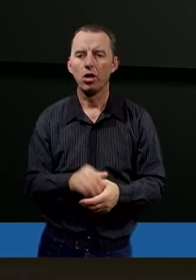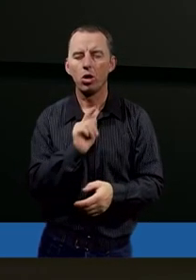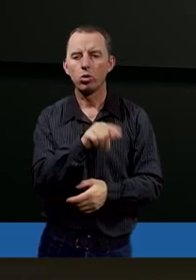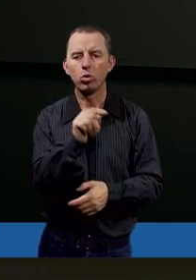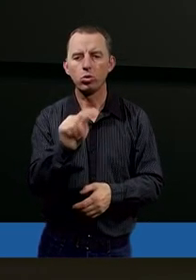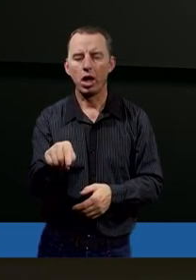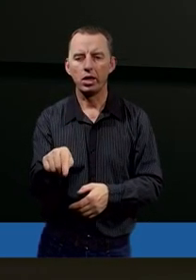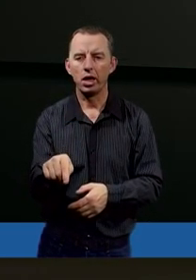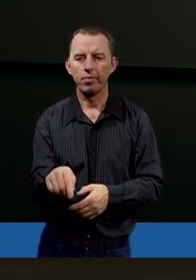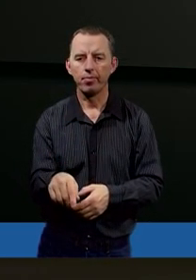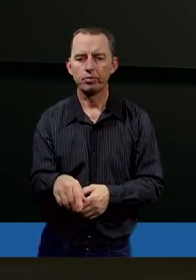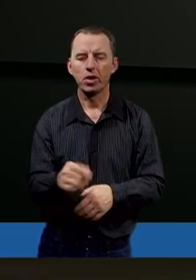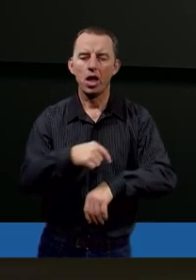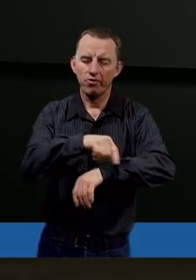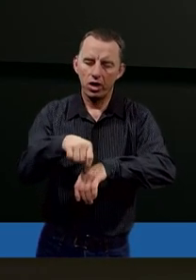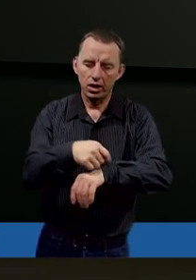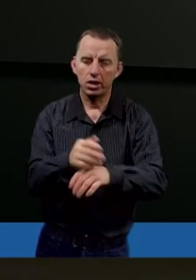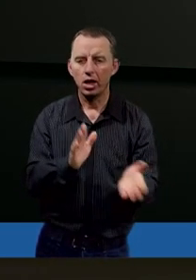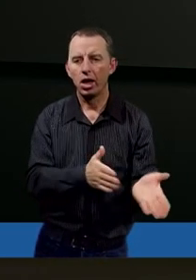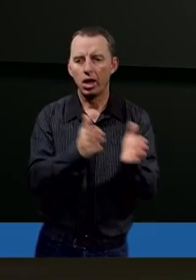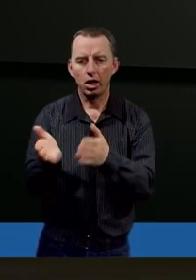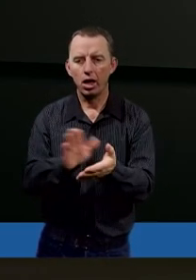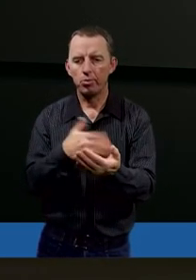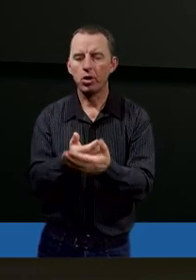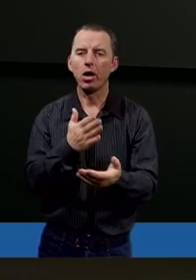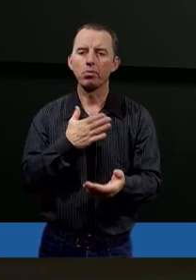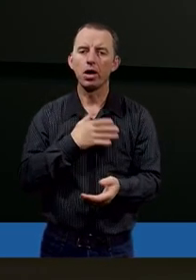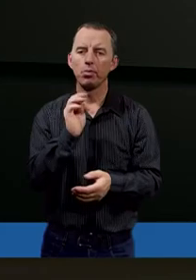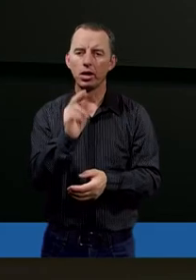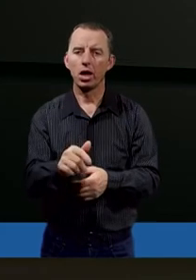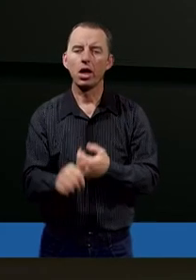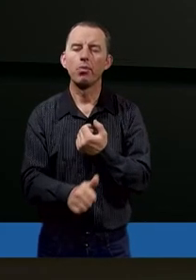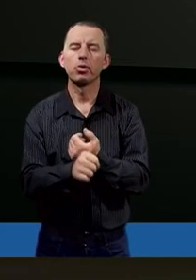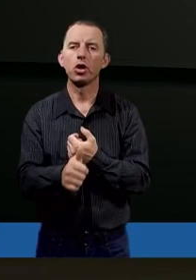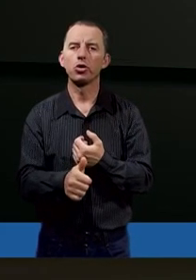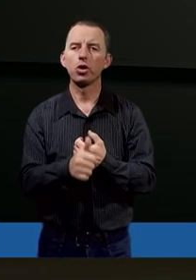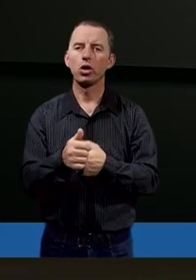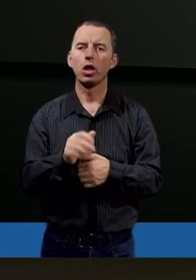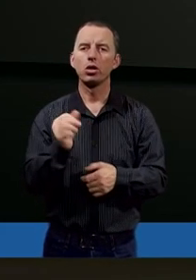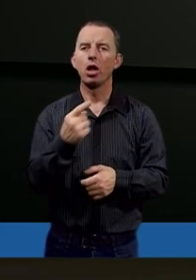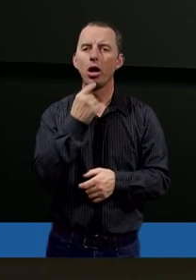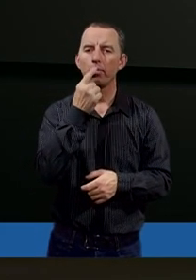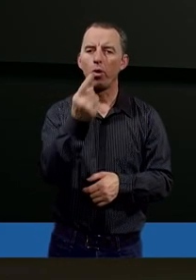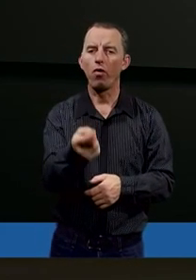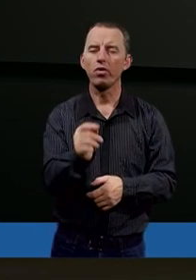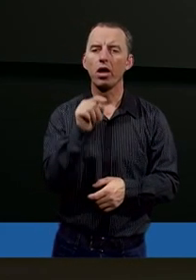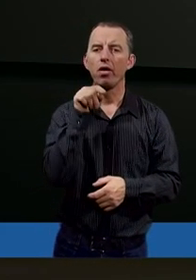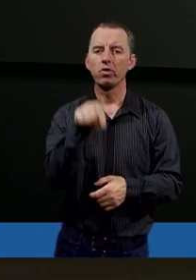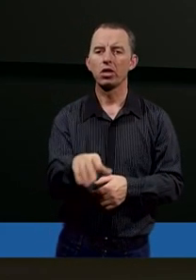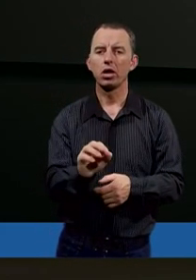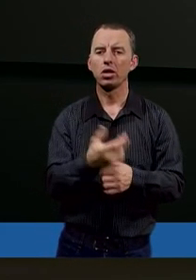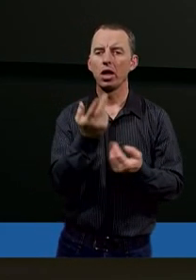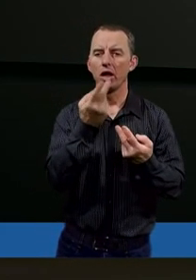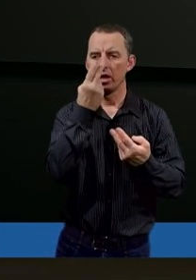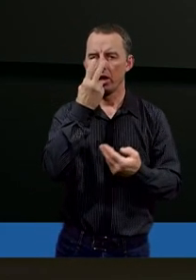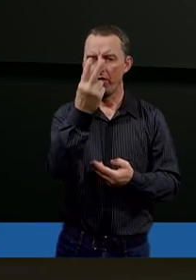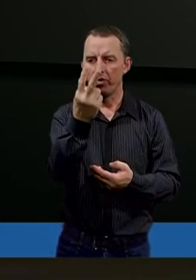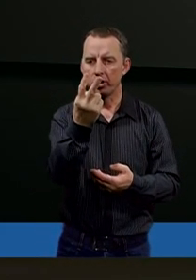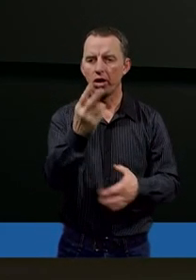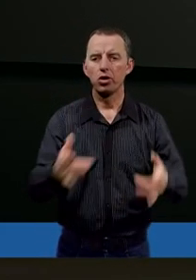Tutaj w lekcji na przykład mamy takie przyczyny, co powiemy wtedy, gdy nie widzimy,